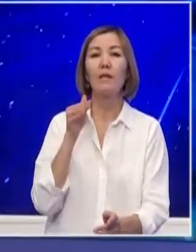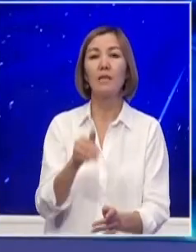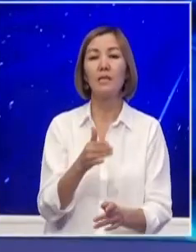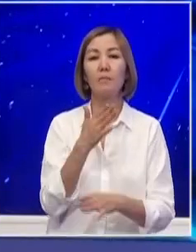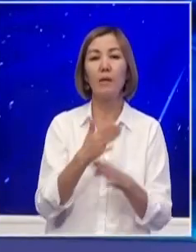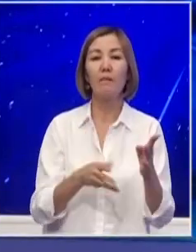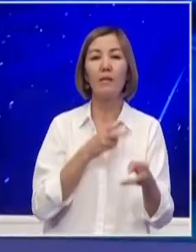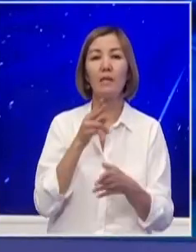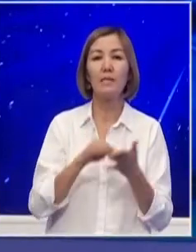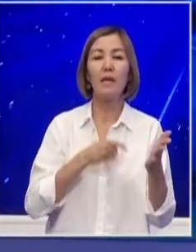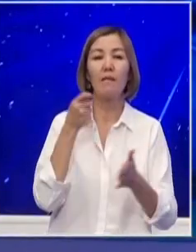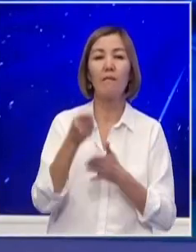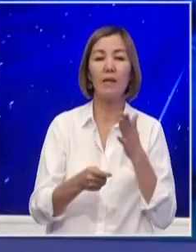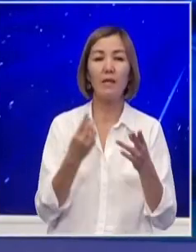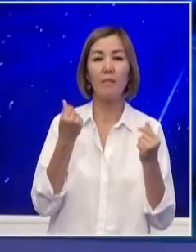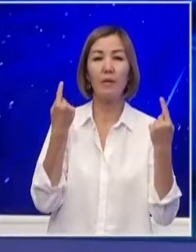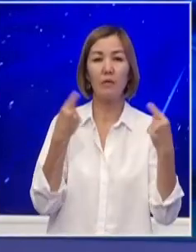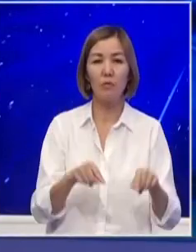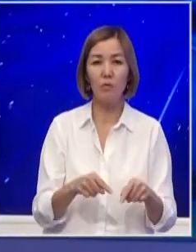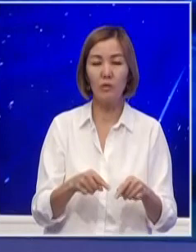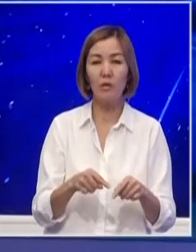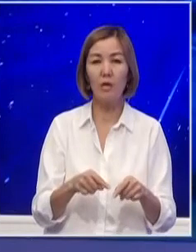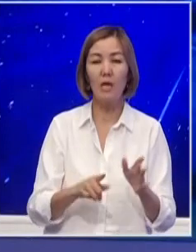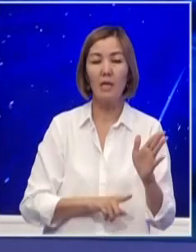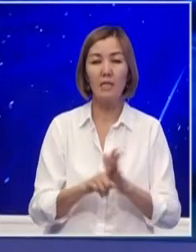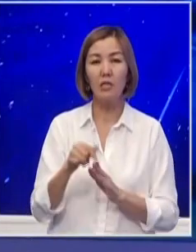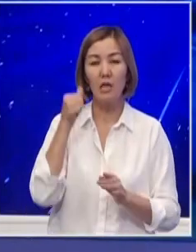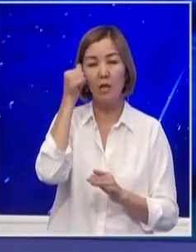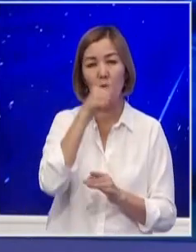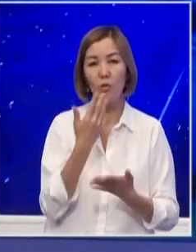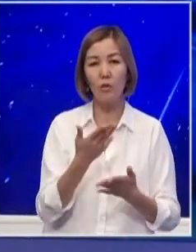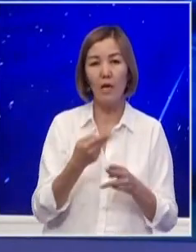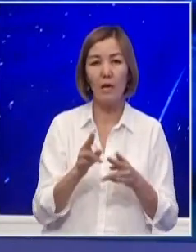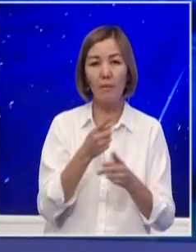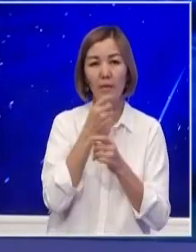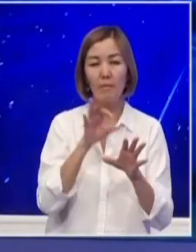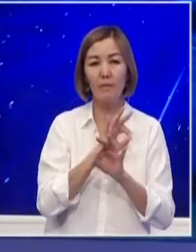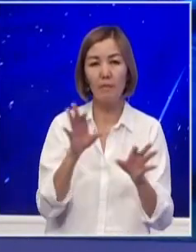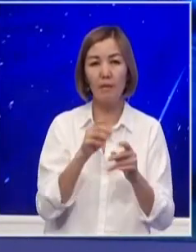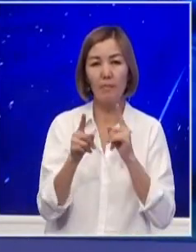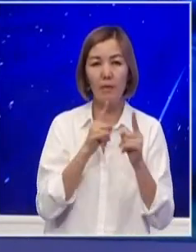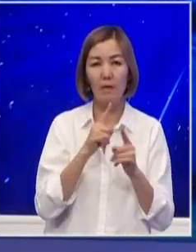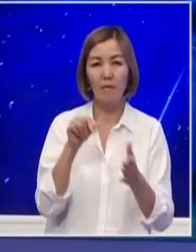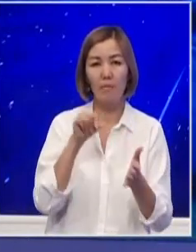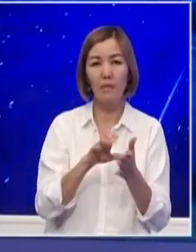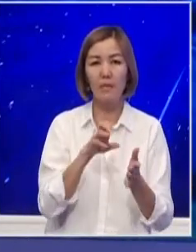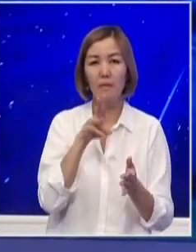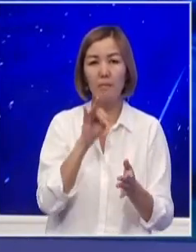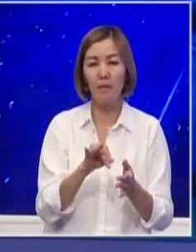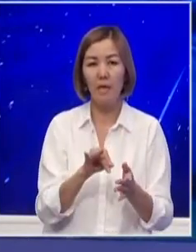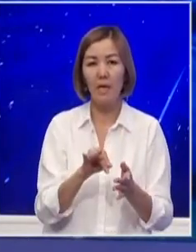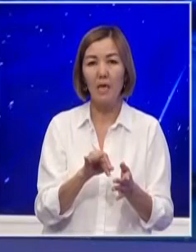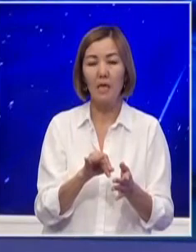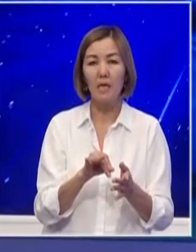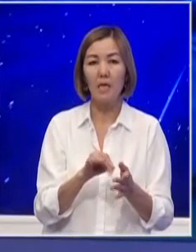2500 заявлений о банкротстве подано в области ЖТСУ с начала этого года. Об этом было сказано в ходе брифинга для представителей СМИ. Как стало